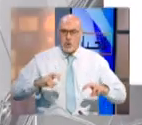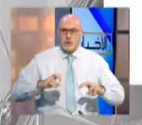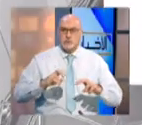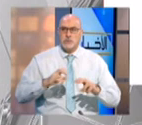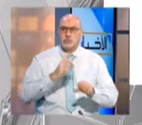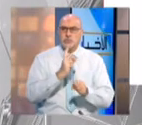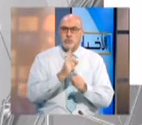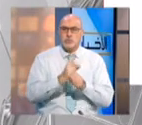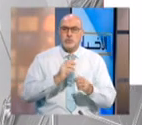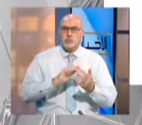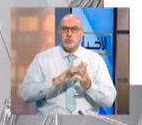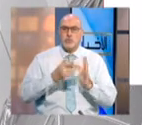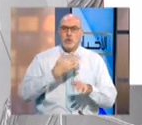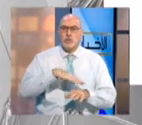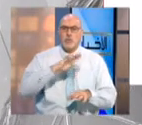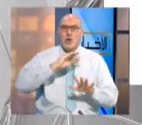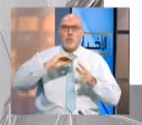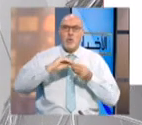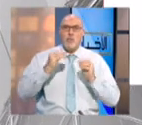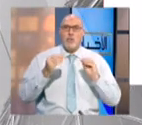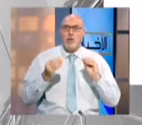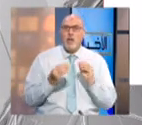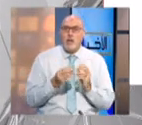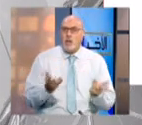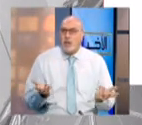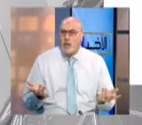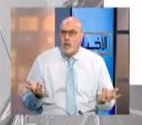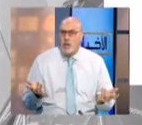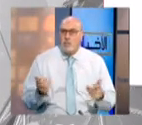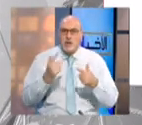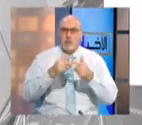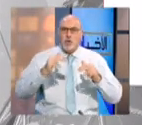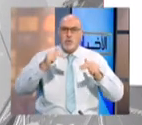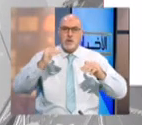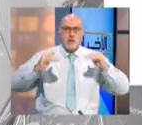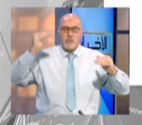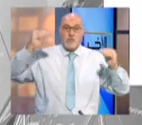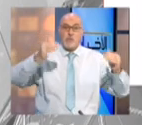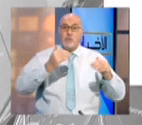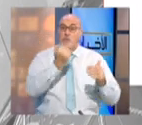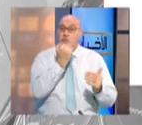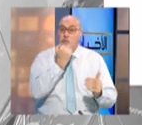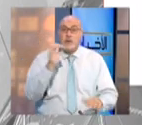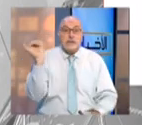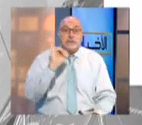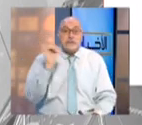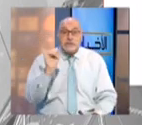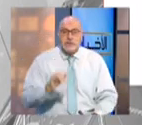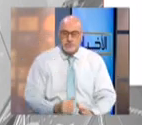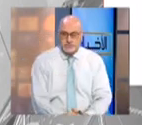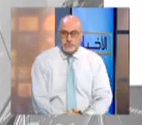كل المسؤولين عن تدهور هذا القطاع الاستراتيجي في جميع المستويات والمسؤوليات.